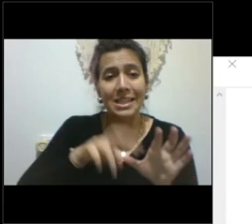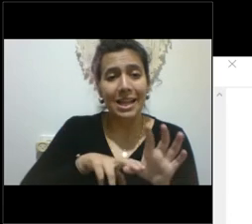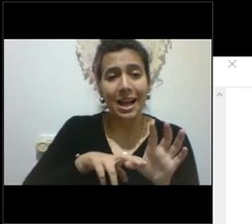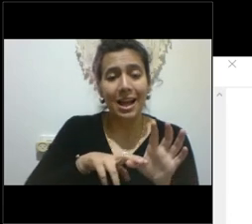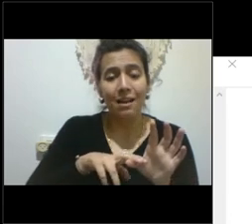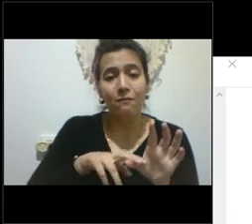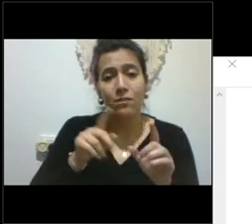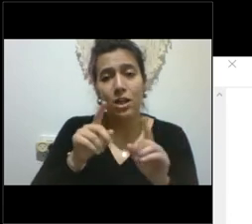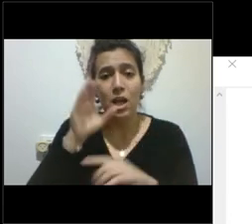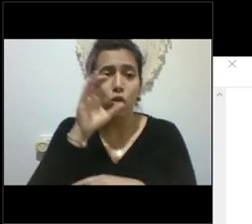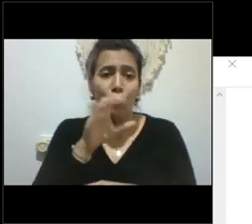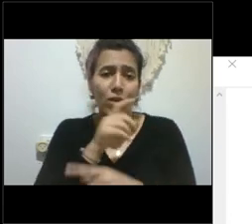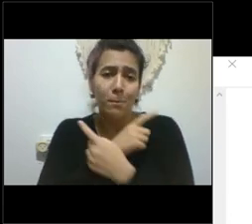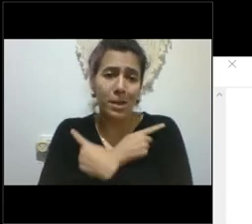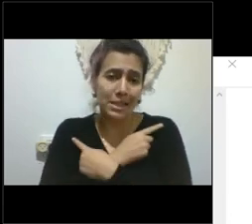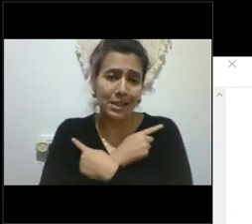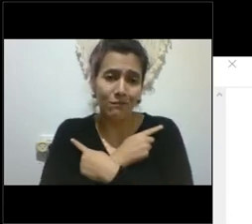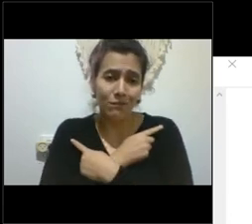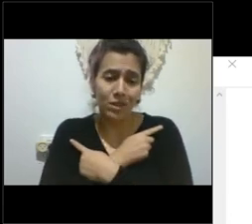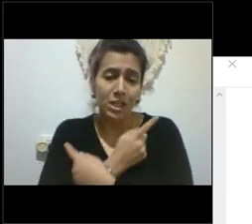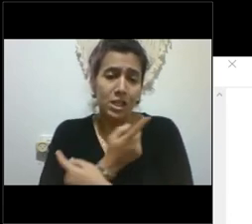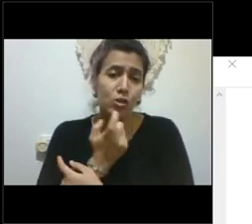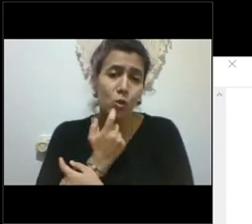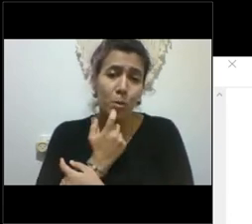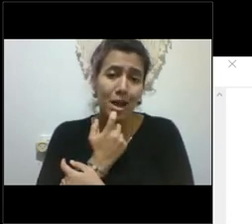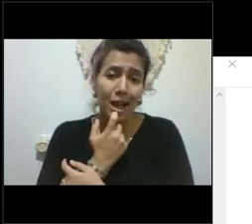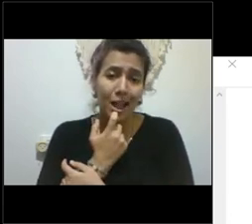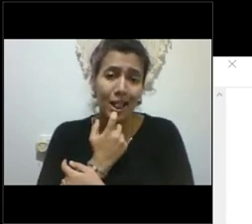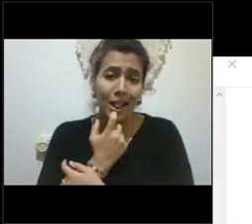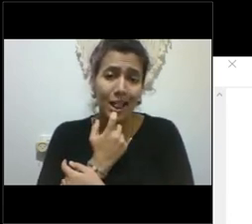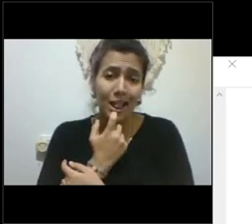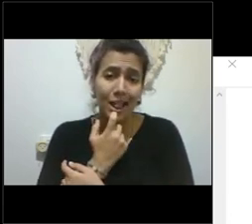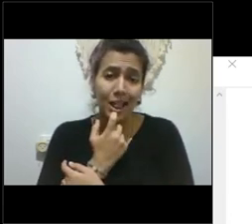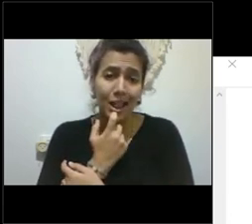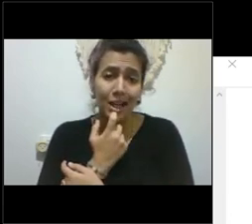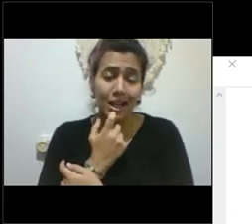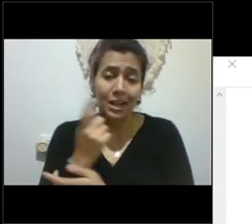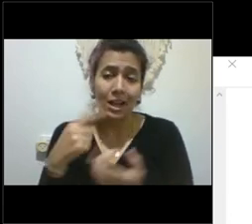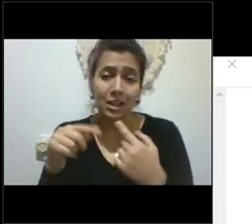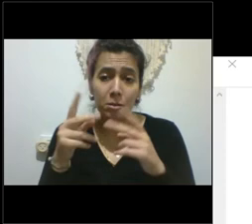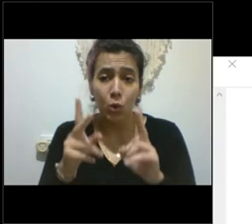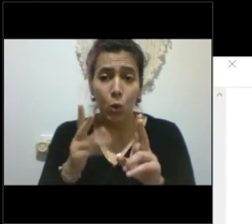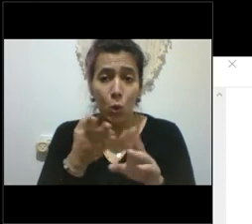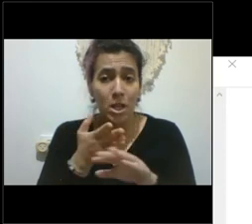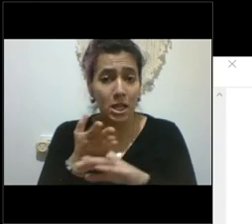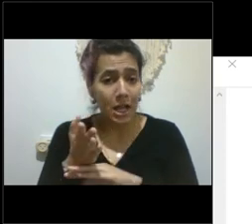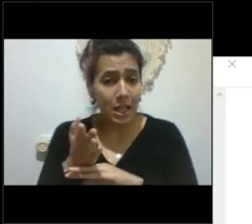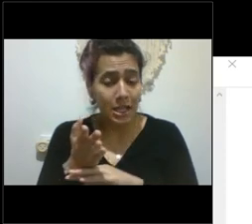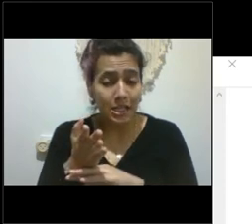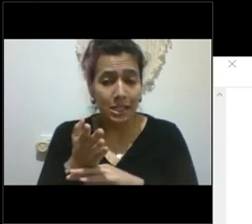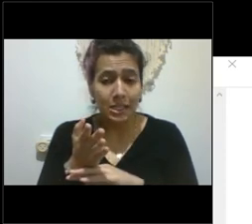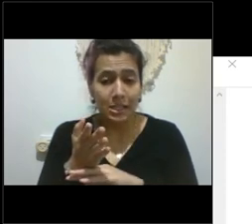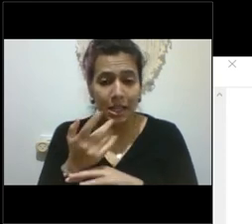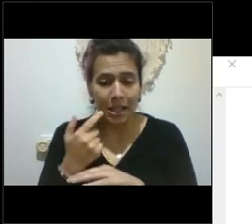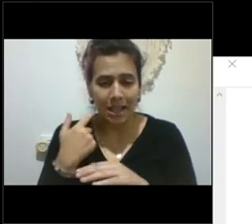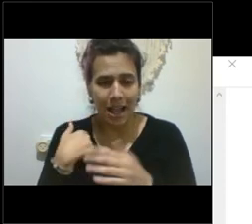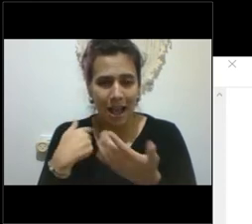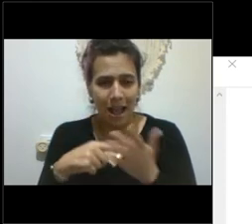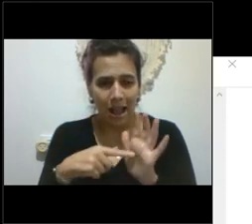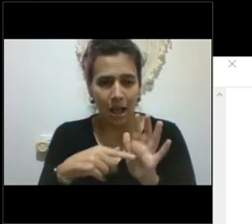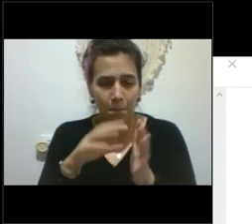כצופה פסיבי. זה אומר שהוא, אתם תוכלו להיכנס, אני אראה לכם את זה פה